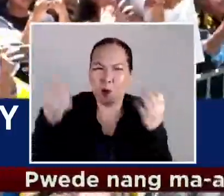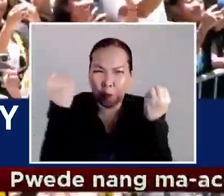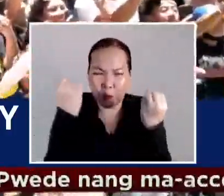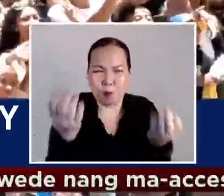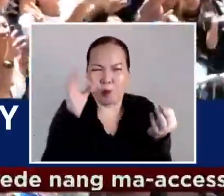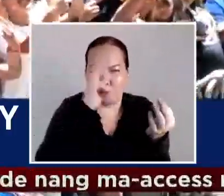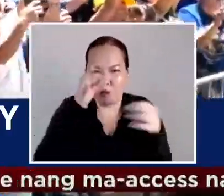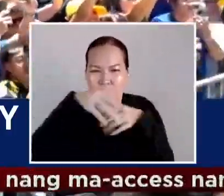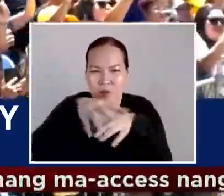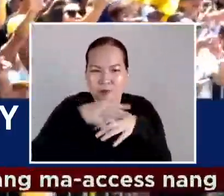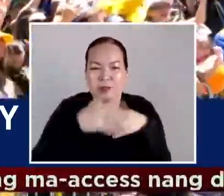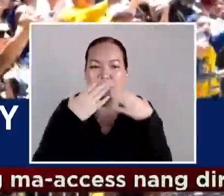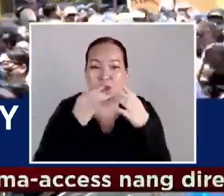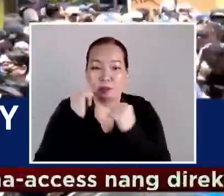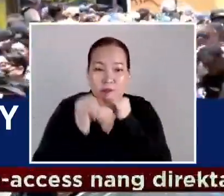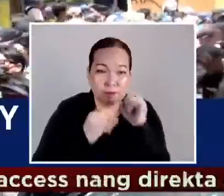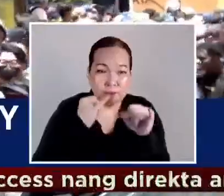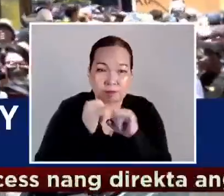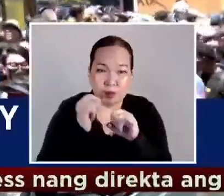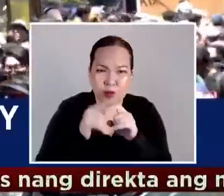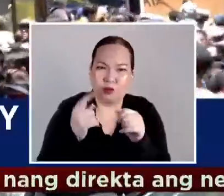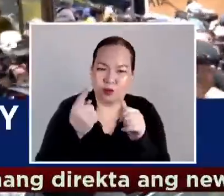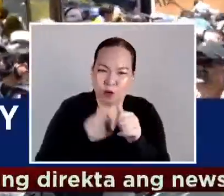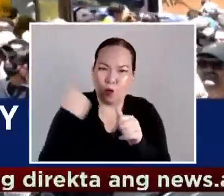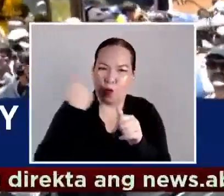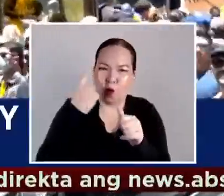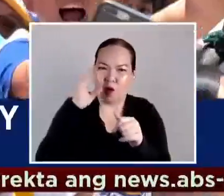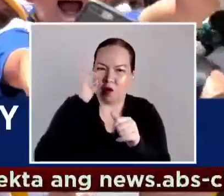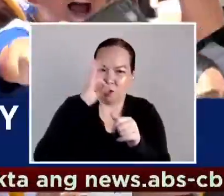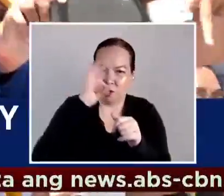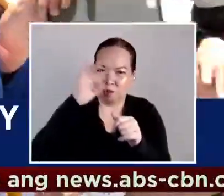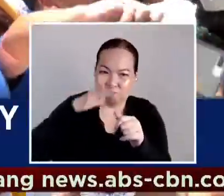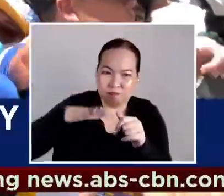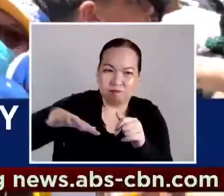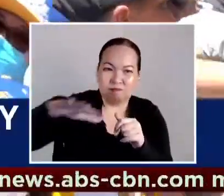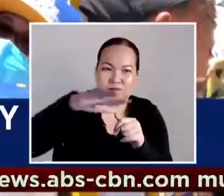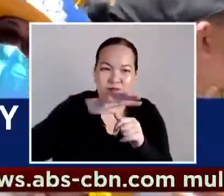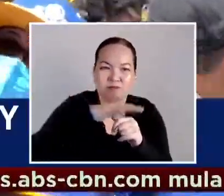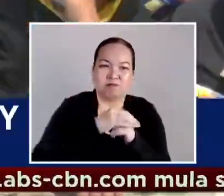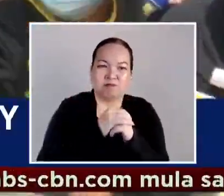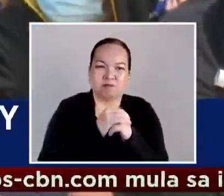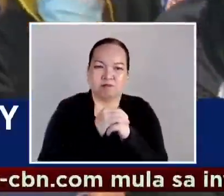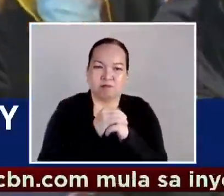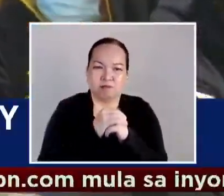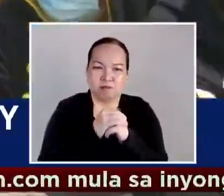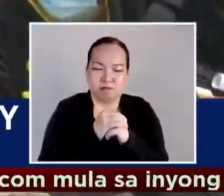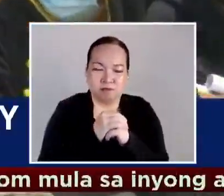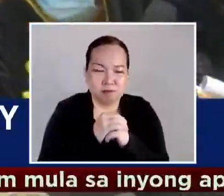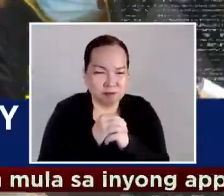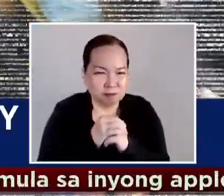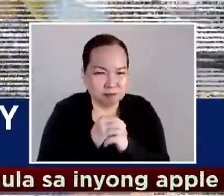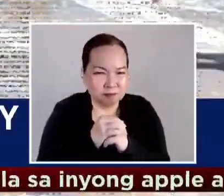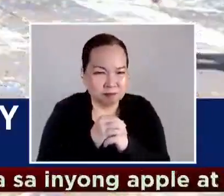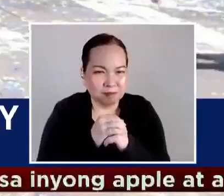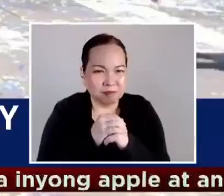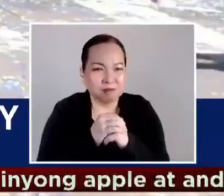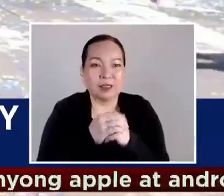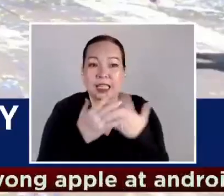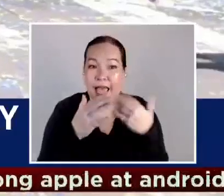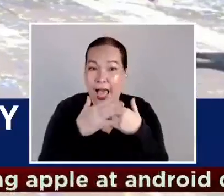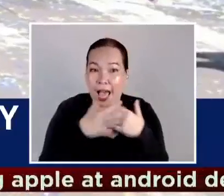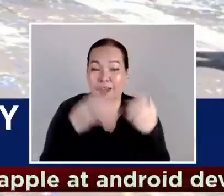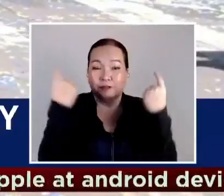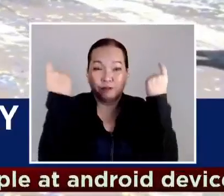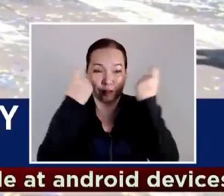international, thank you. Being the first and only Filipino hype man, I wear this on my shoulders. This is for us. Matapos i-celebrate ang